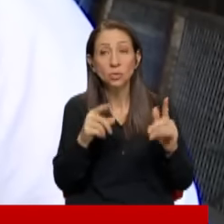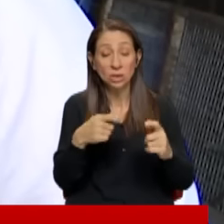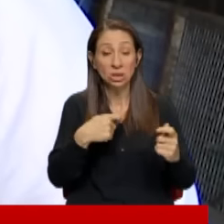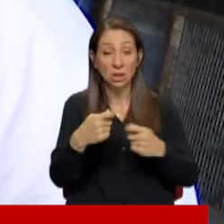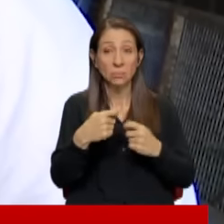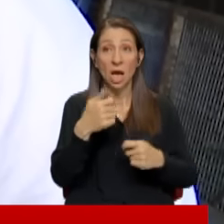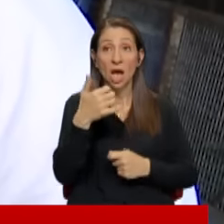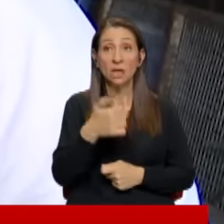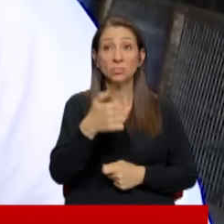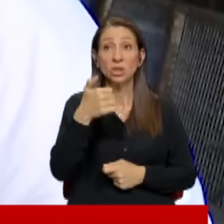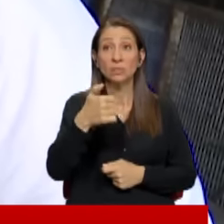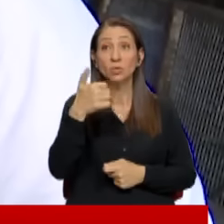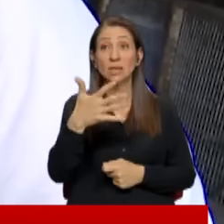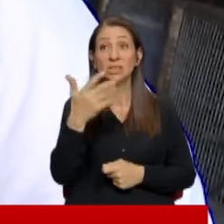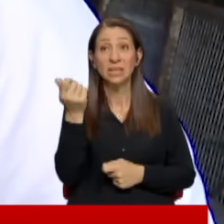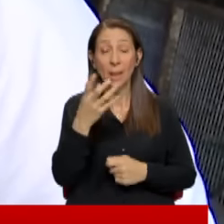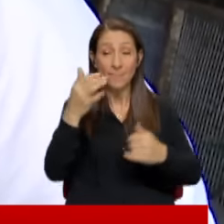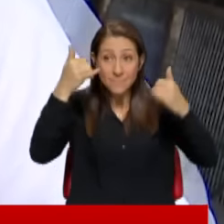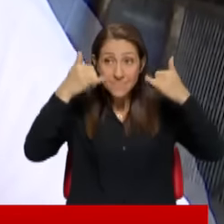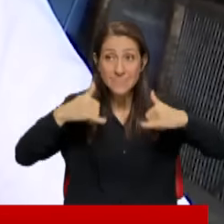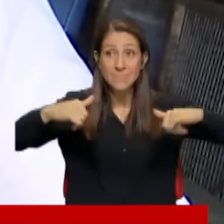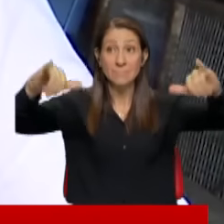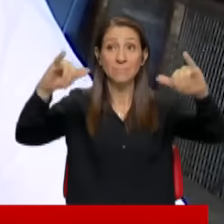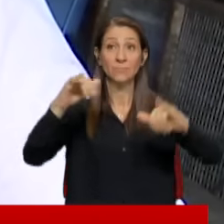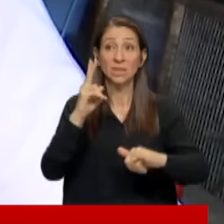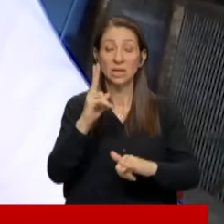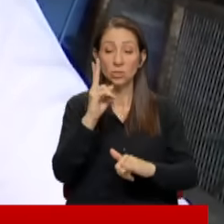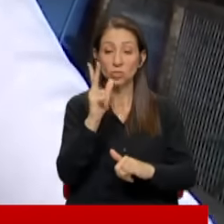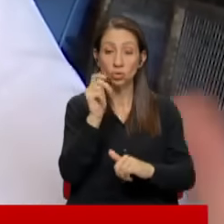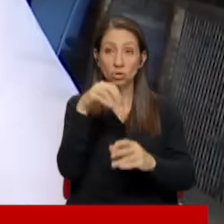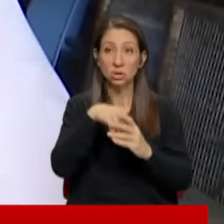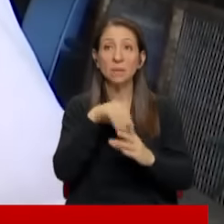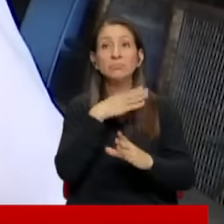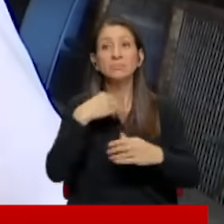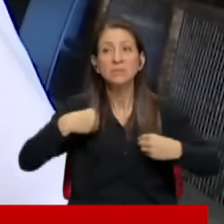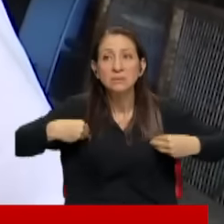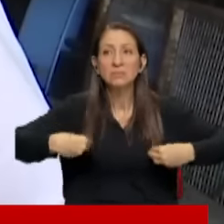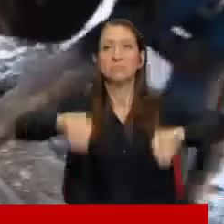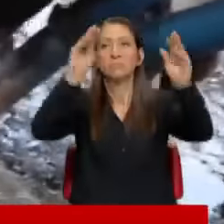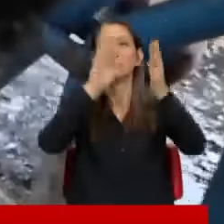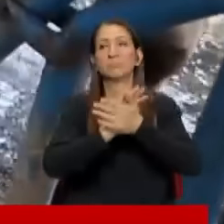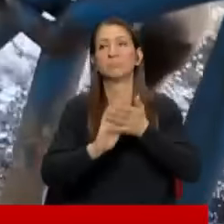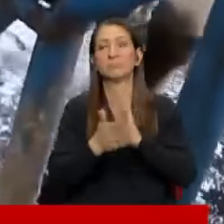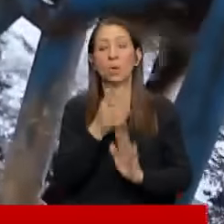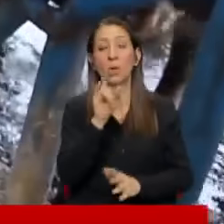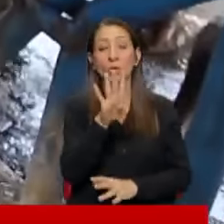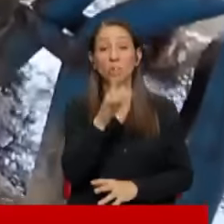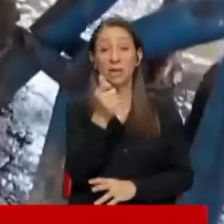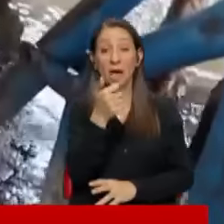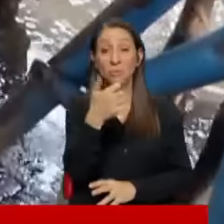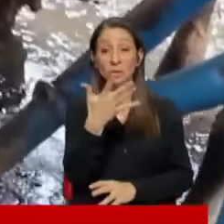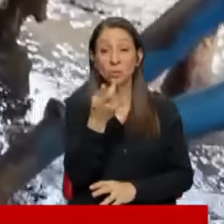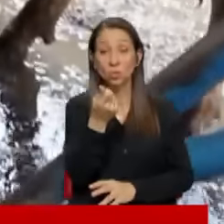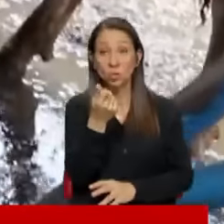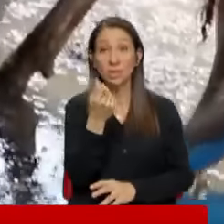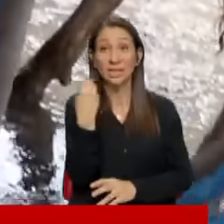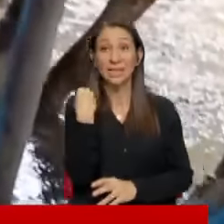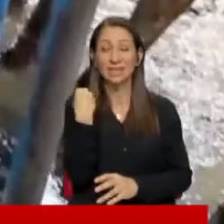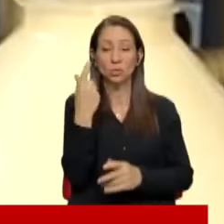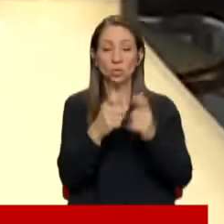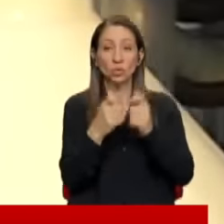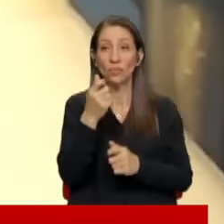işletmeden 60-65 tane büyükbaş hayvan 2-3 gün içinde tamamını satmak zorunda kaldık. 14 lira 65 kuruşluk yeni